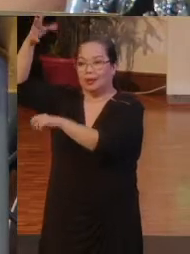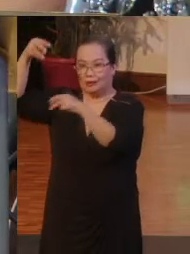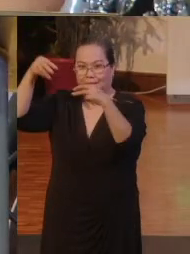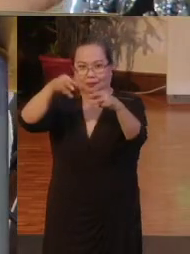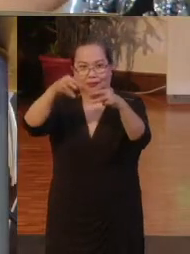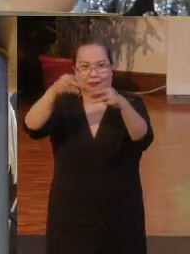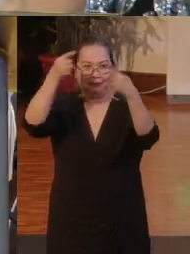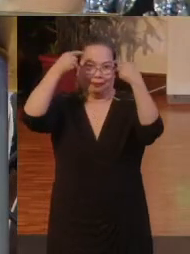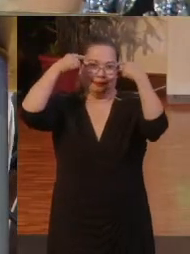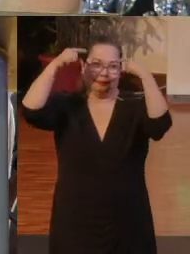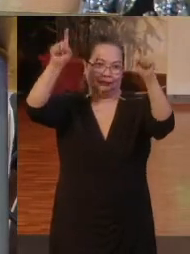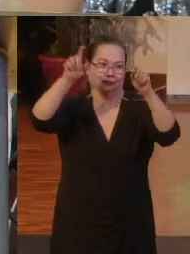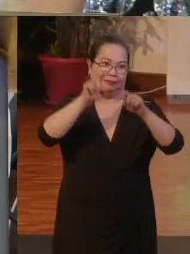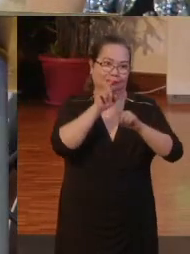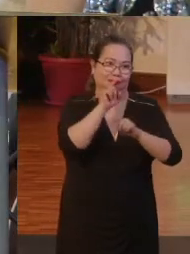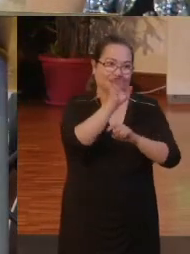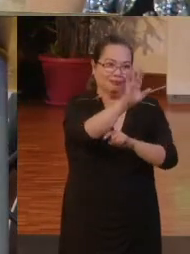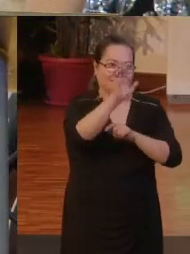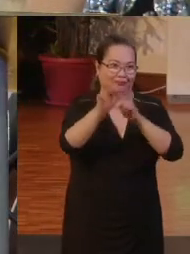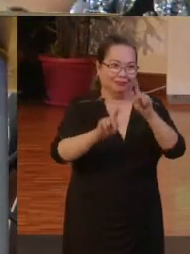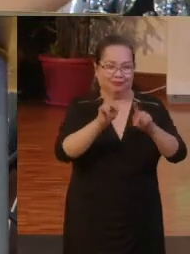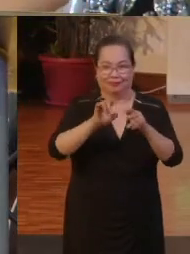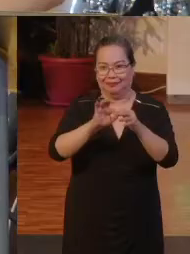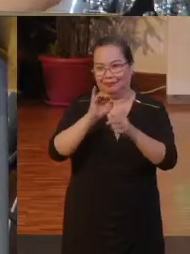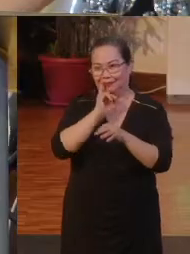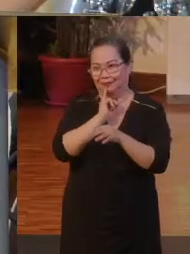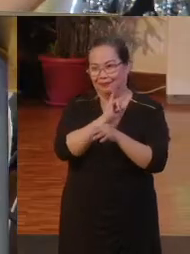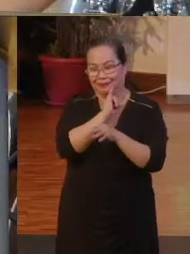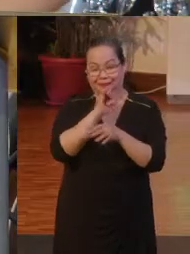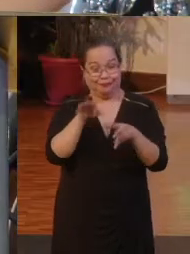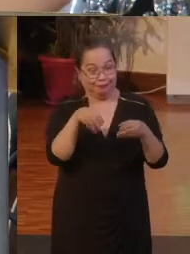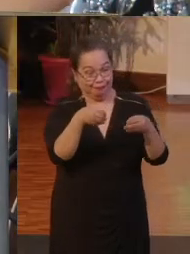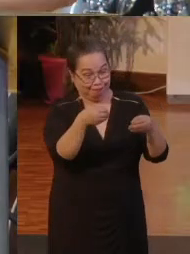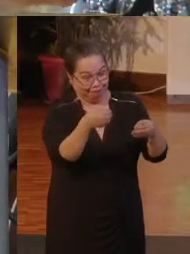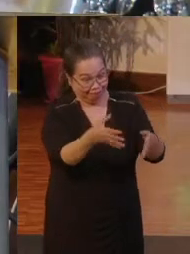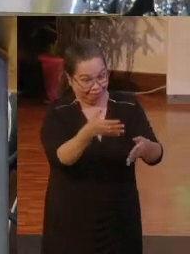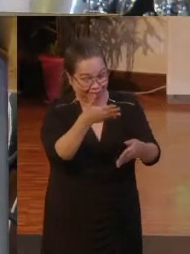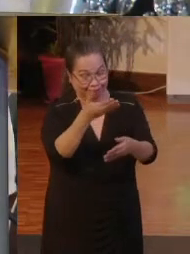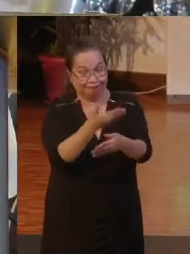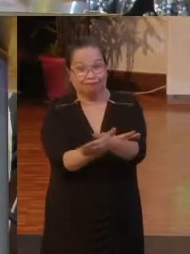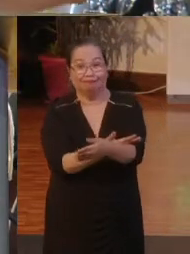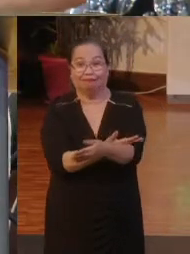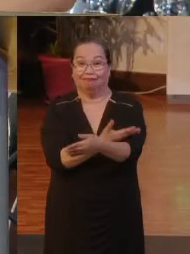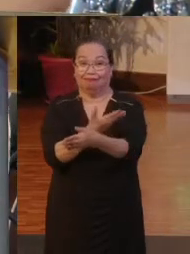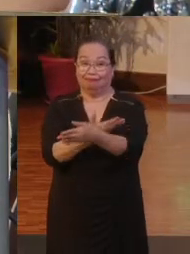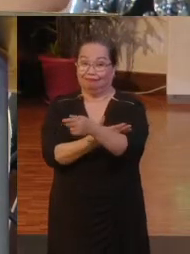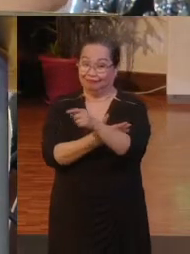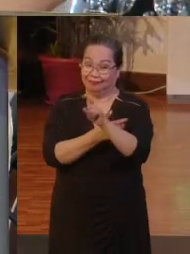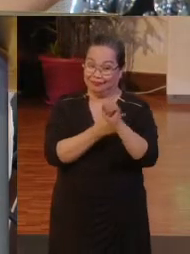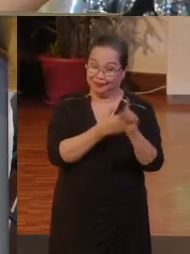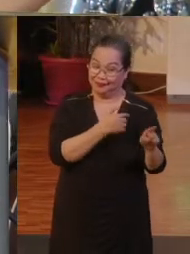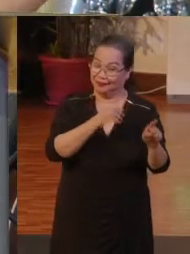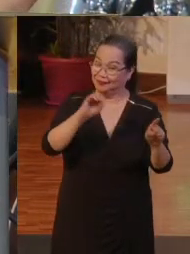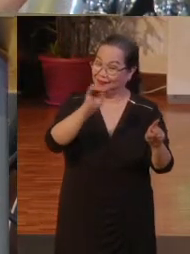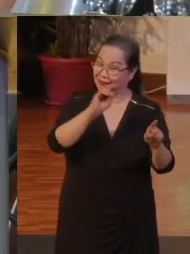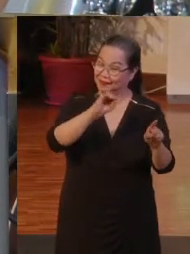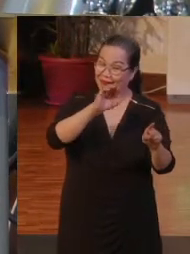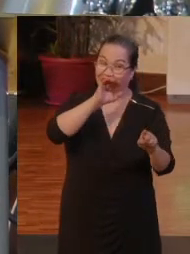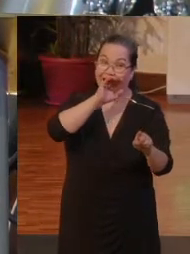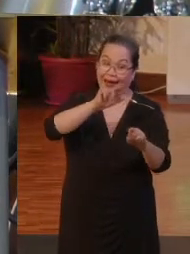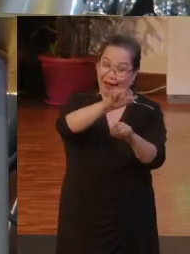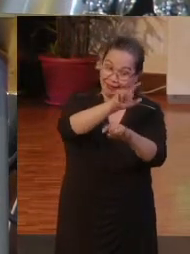ng tagumpay sa kanyang bayan. I gave you a land, sabi sa verse 13, on which you had not